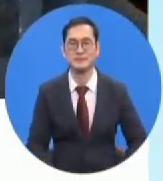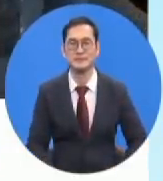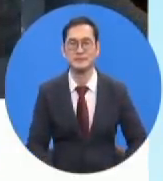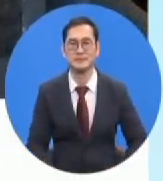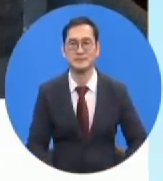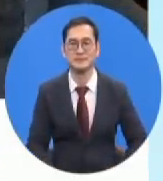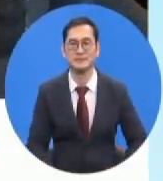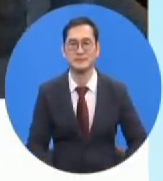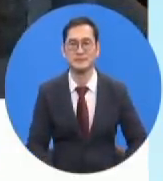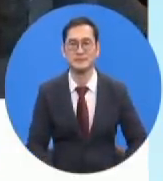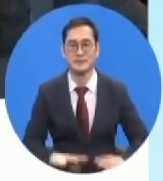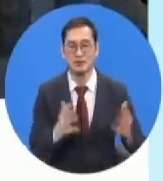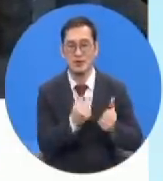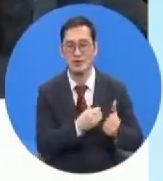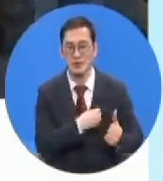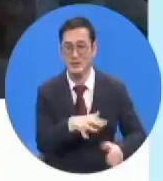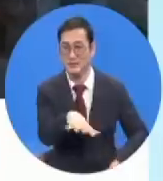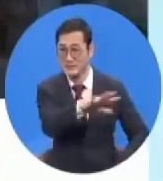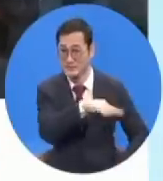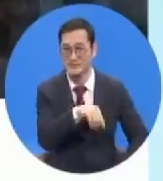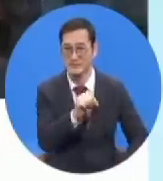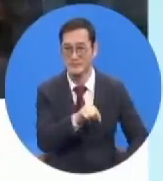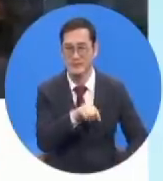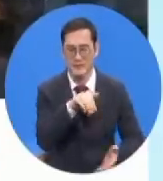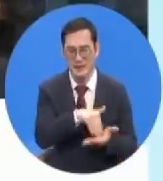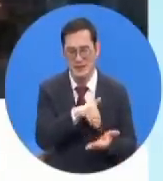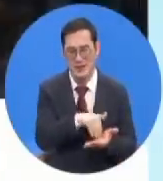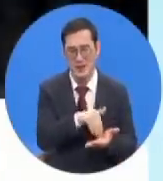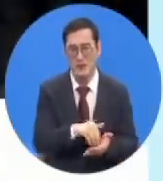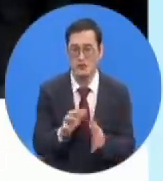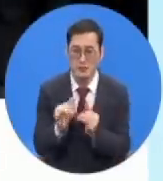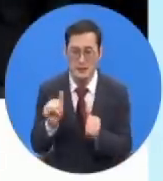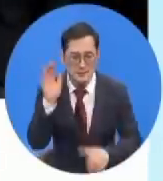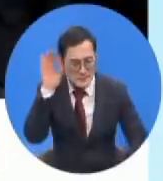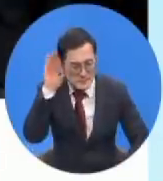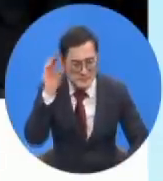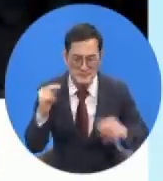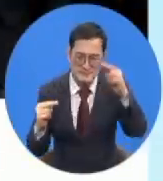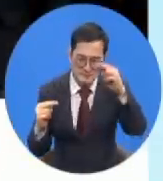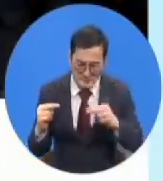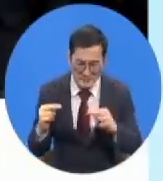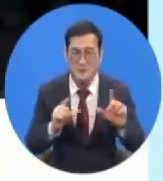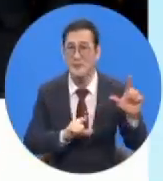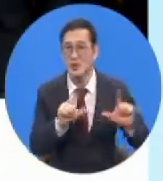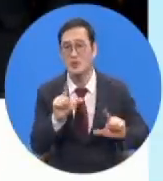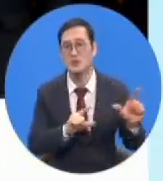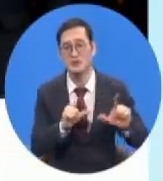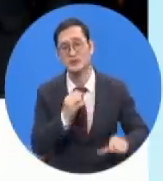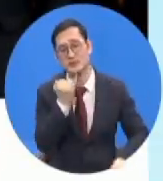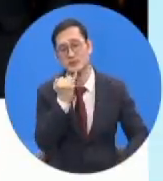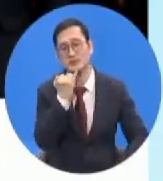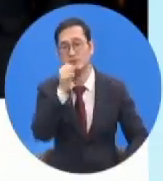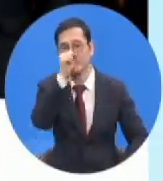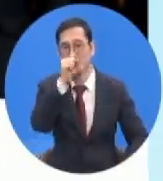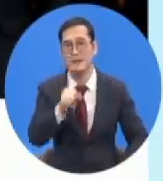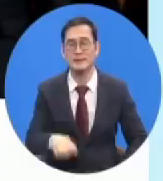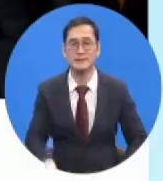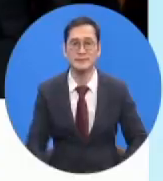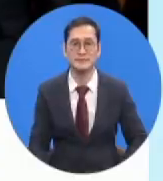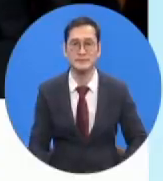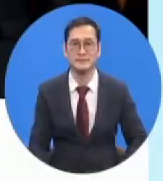초재선 의원들이 이렇게 자성과 반성의 목소리를 내고 민심을 듣기 위해서 노력하는 모습은 또 긍정적으로 생각해야 되지 않을까 생각이